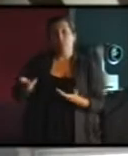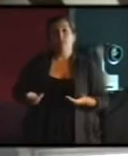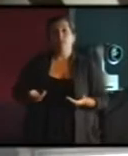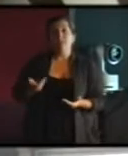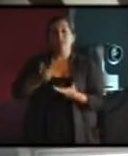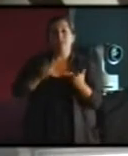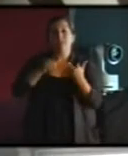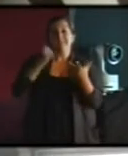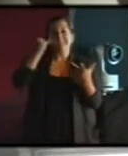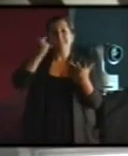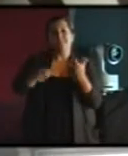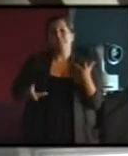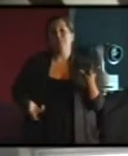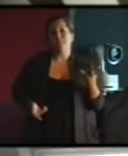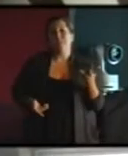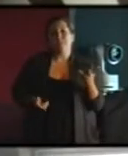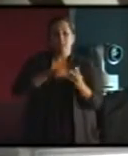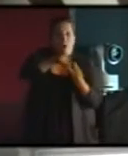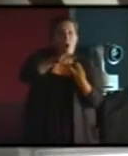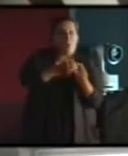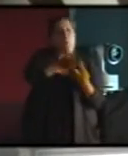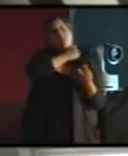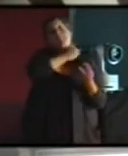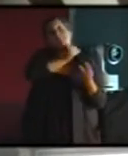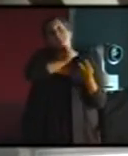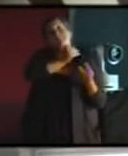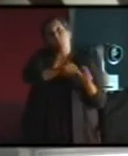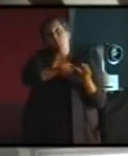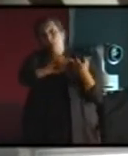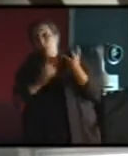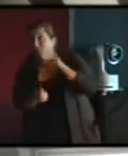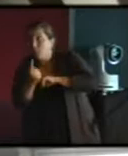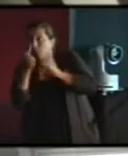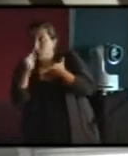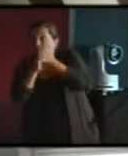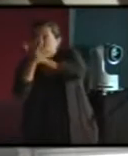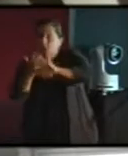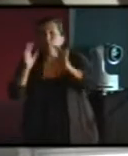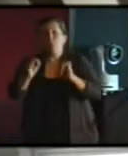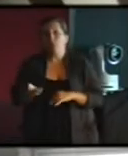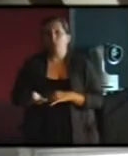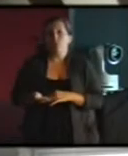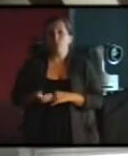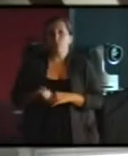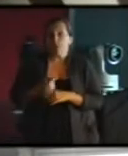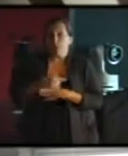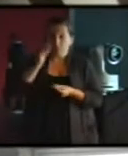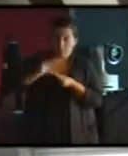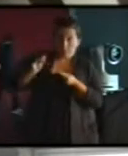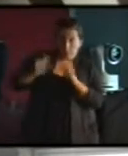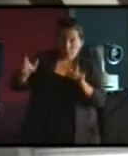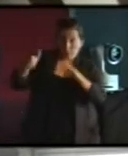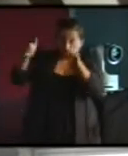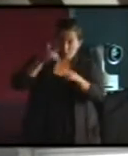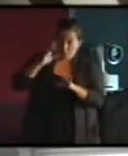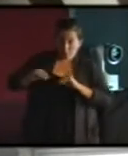prisme change. C'est-à-dire, tout d'un coup, on se dit, un peu unanimement, je crois, oui, de toute évidence, ce bâtiment a un